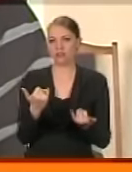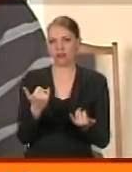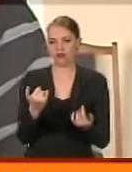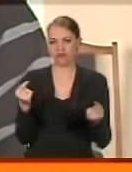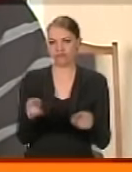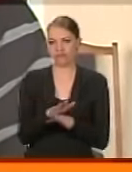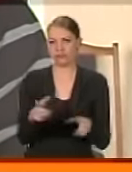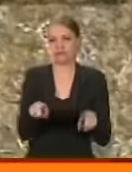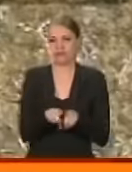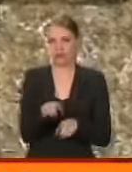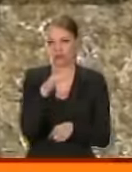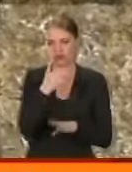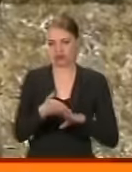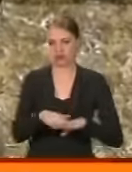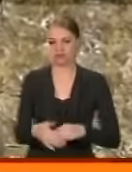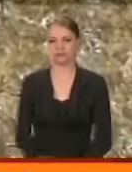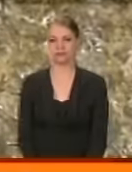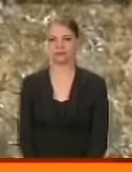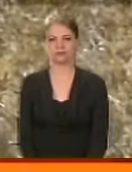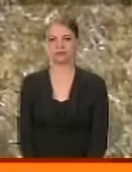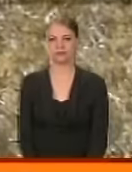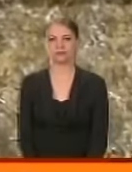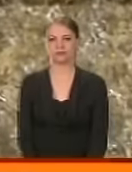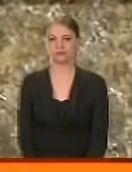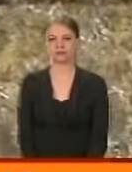цілком неприпустимими у такий час. Ірина Зейка, Віталій Новак, програма «Вікна СТБ».